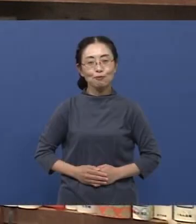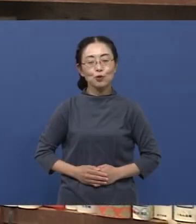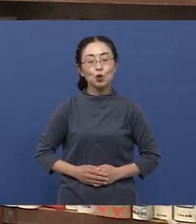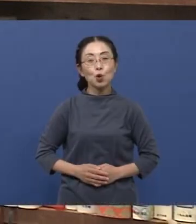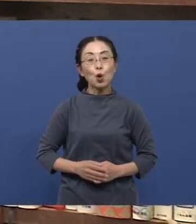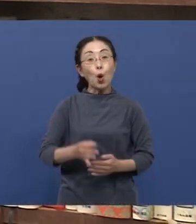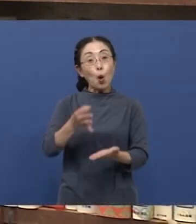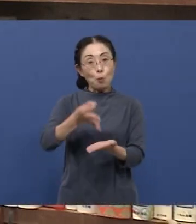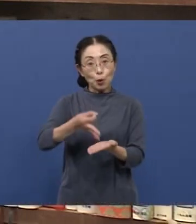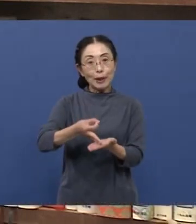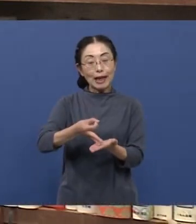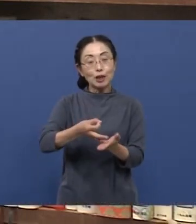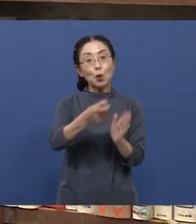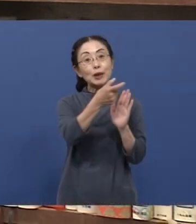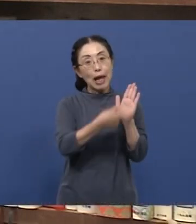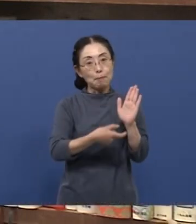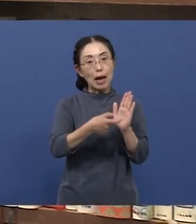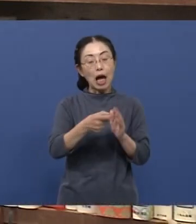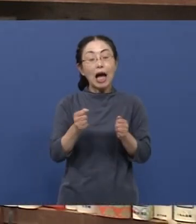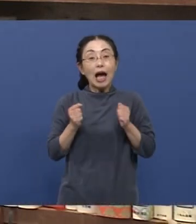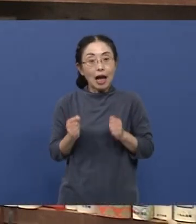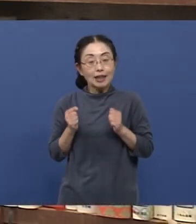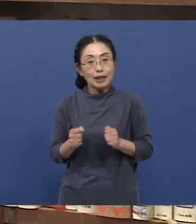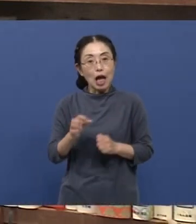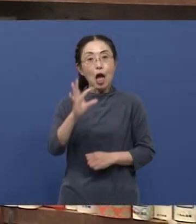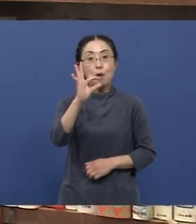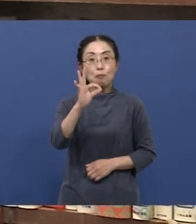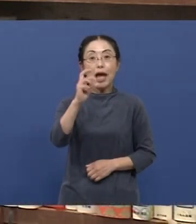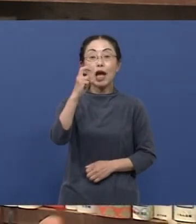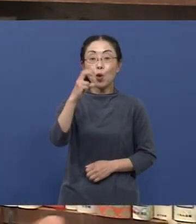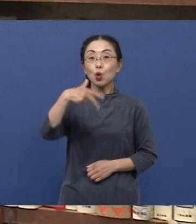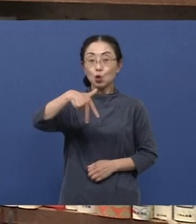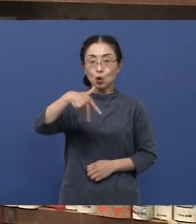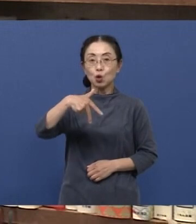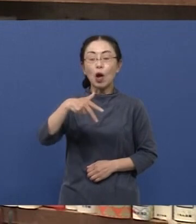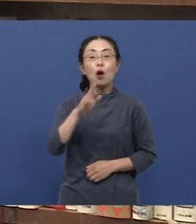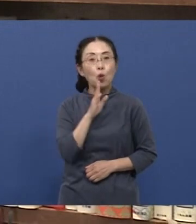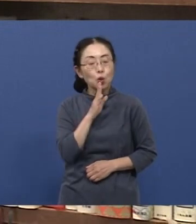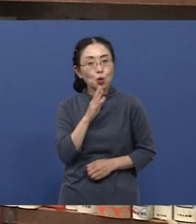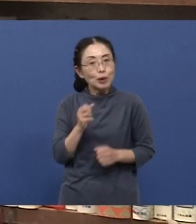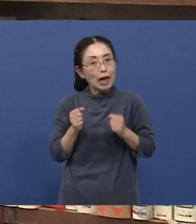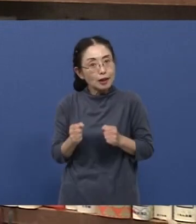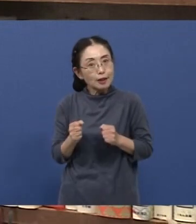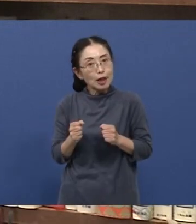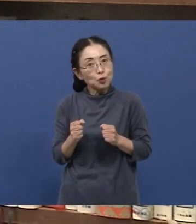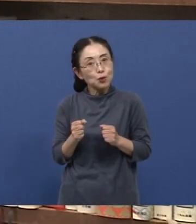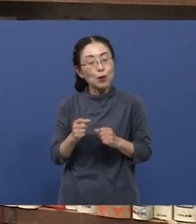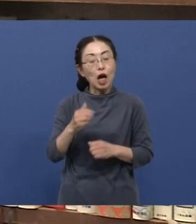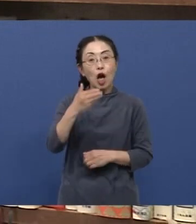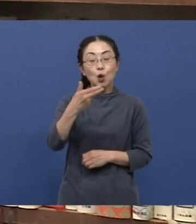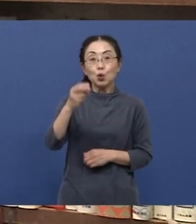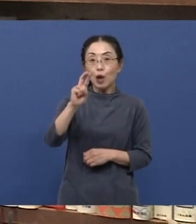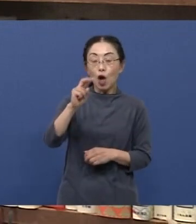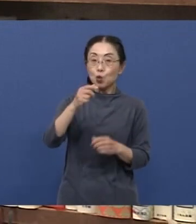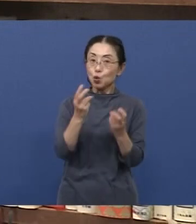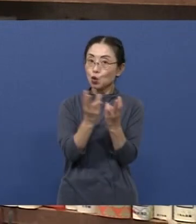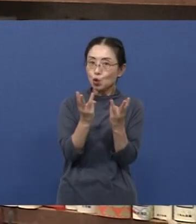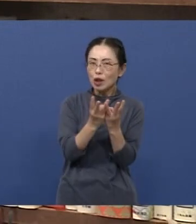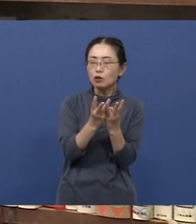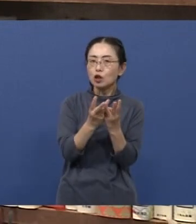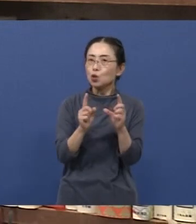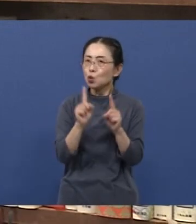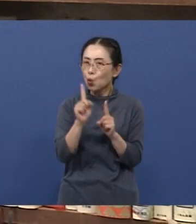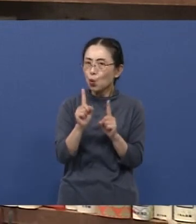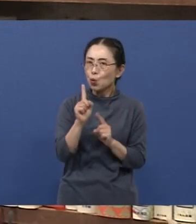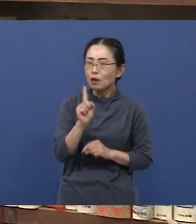童話の走れメロスの、本当に走ってるのはどういうふうなグラフで、どういうふうにここ休憩してるのかとかも、